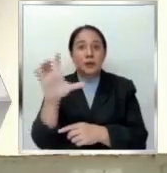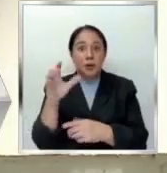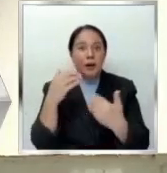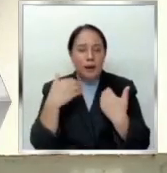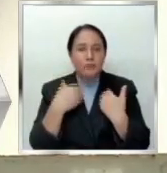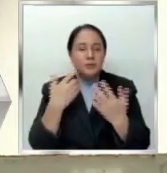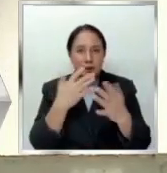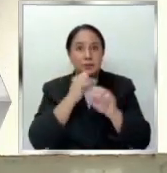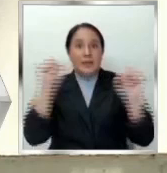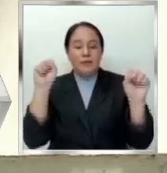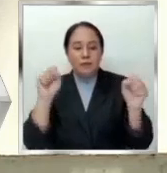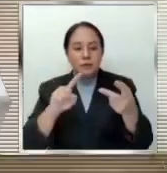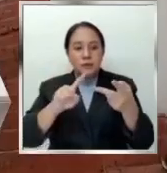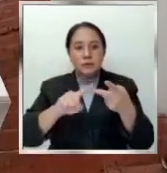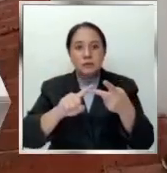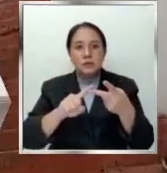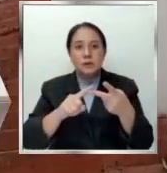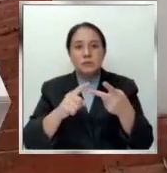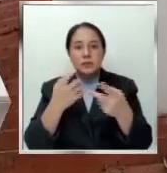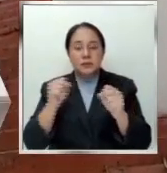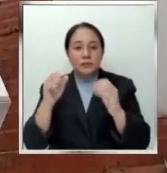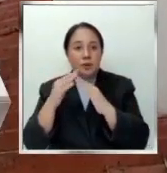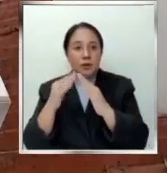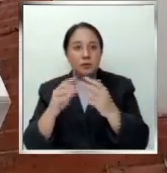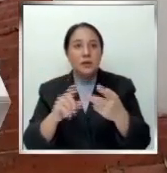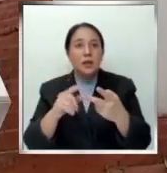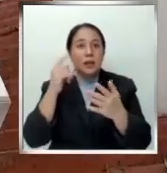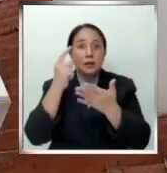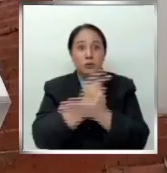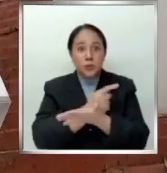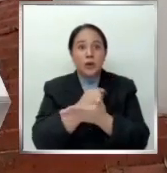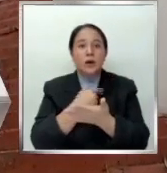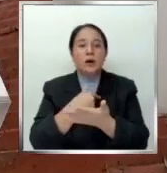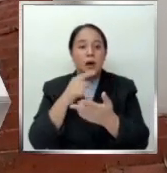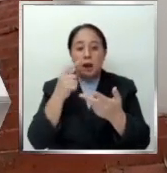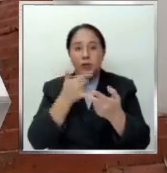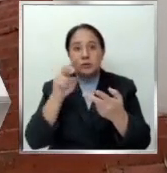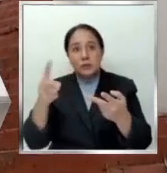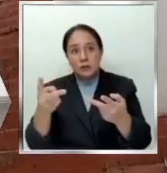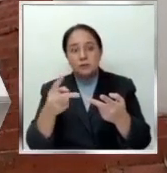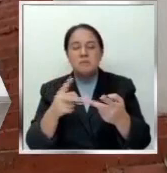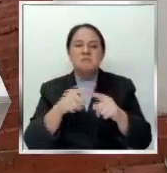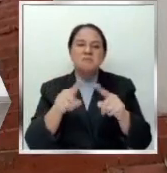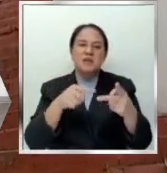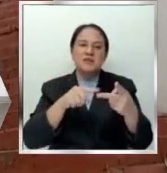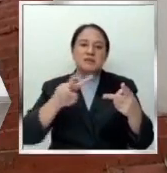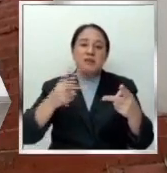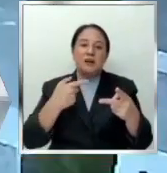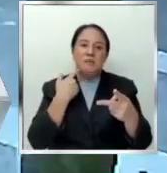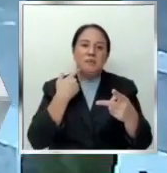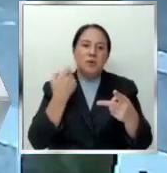ang empleyado at ngayon ay nasa safe house. Nitong nakaraang linggo naman nangyari ang isa pa. Sa kasamang palad, binawian ng buhay ang